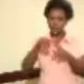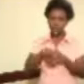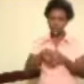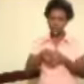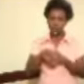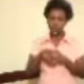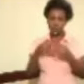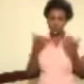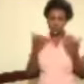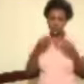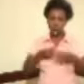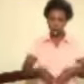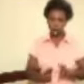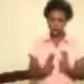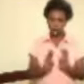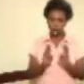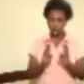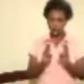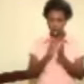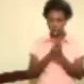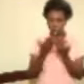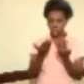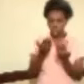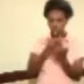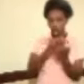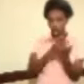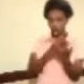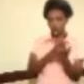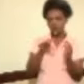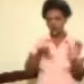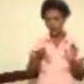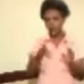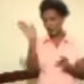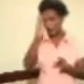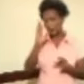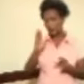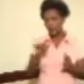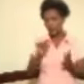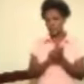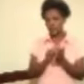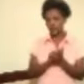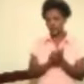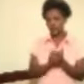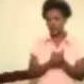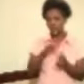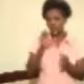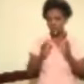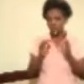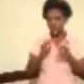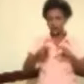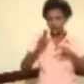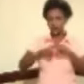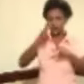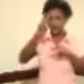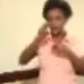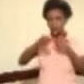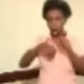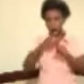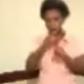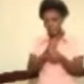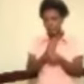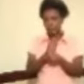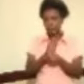dans le fait de la Constitution même, il y a un problème. Il dit au foyer le 7 février, il y a 5 ans. Ça veut dire, si vous êtes monté 2 ans avant 18 mai, il faut